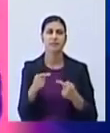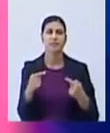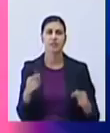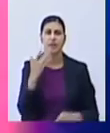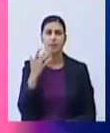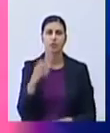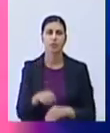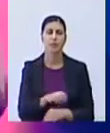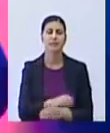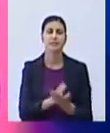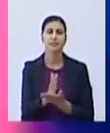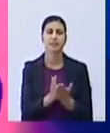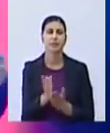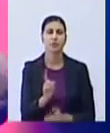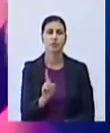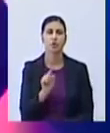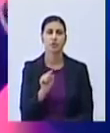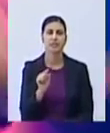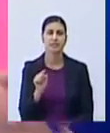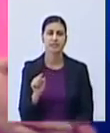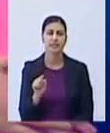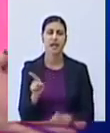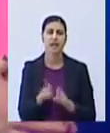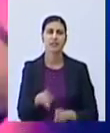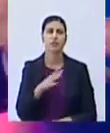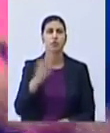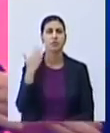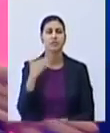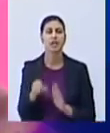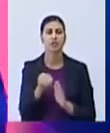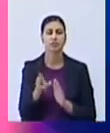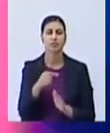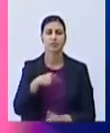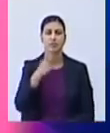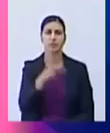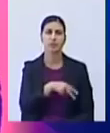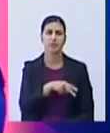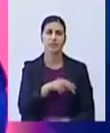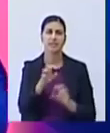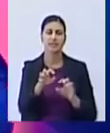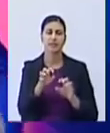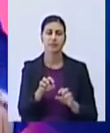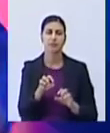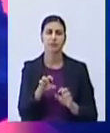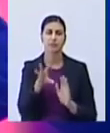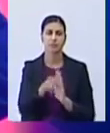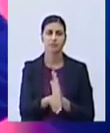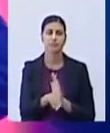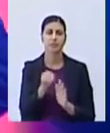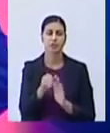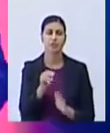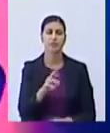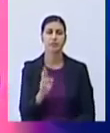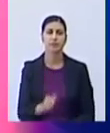სხვადასხვა პოლიტიკური პარტიის მისამართით, რომ ისინი ასეთი იყო წინა არჩევნებზე, გულისხმობს საპარლამენტო და საკანონმდებლო ორგანოს არჩევნებს